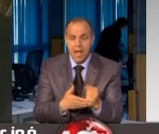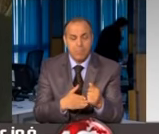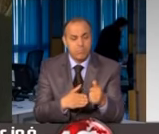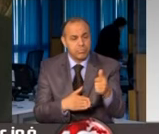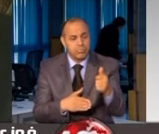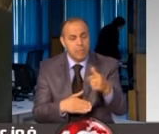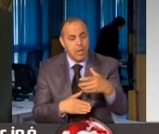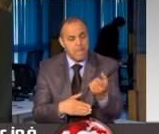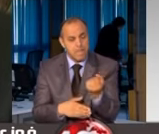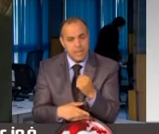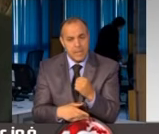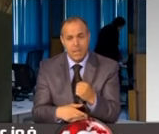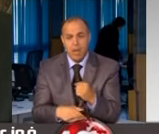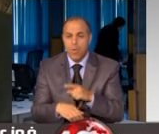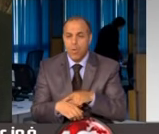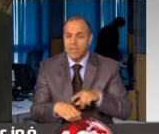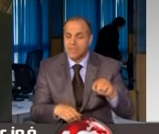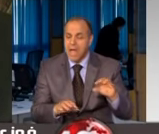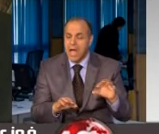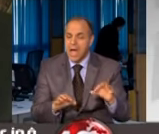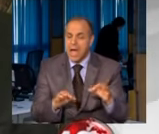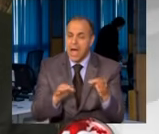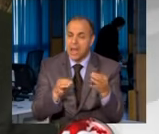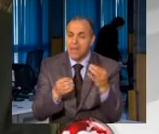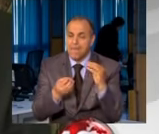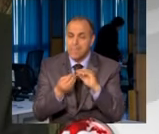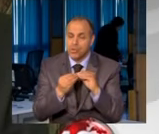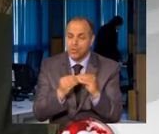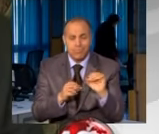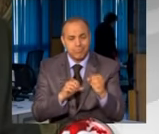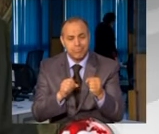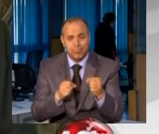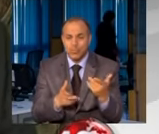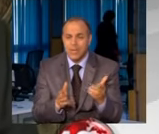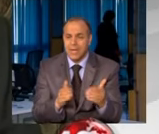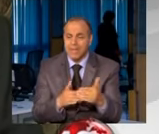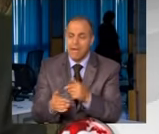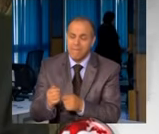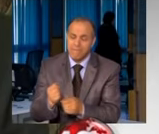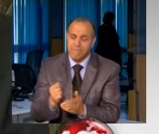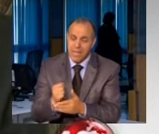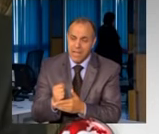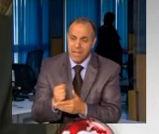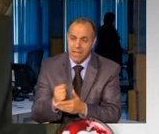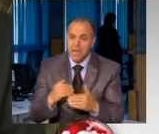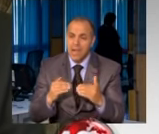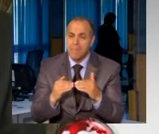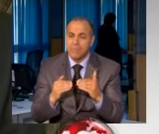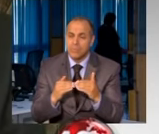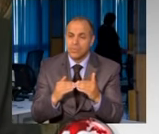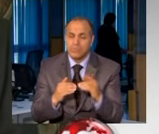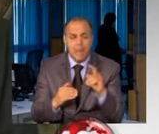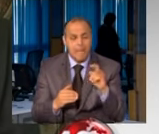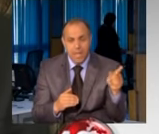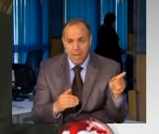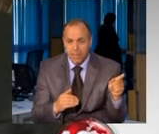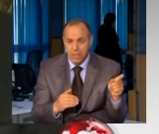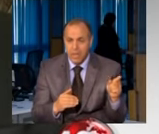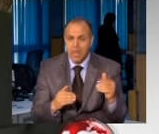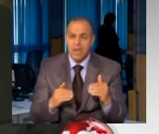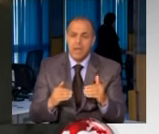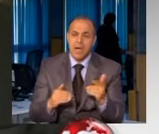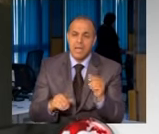وهذه المكاسب وفي نفس الوقت إيجاد حلول لعديد المشاغل والضغوطات اللي سجلها القطاع الفلاحي خاصة على مستوى الموارد المائية، على